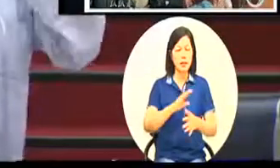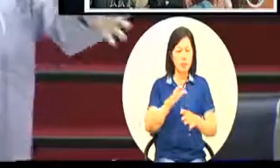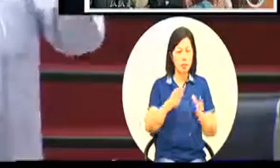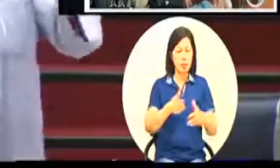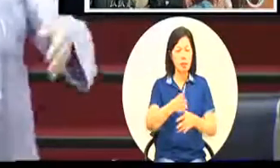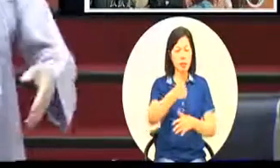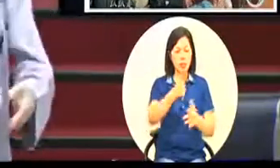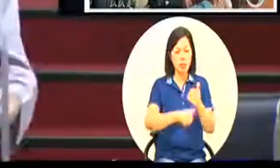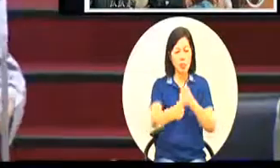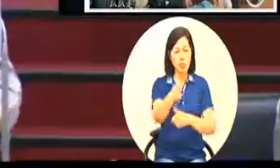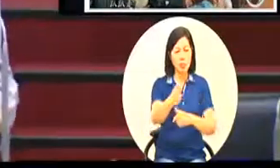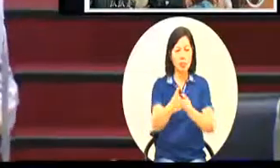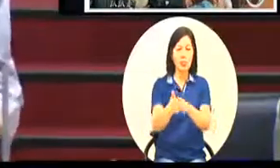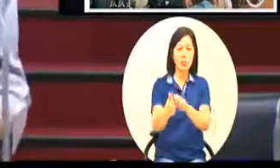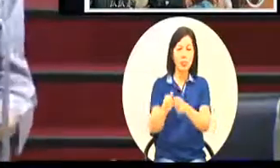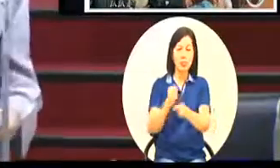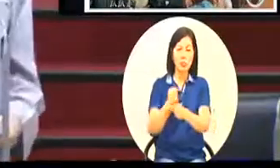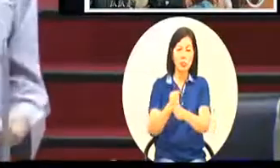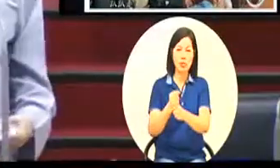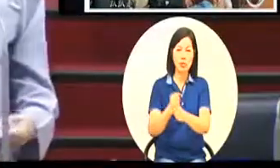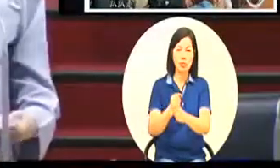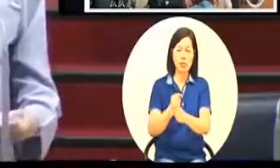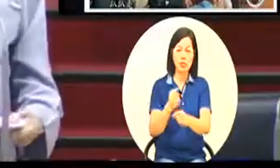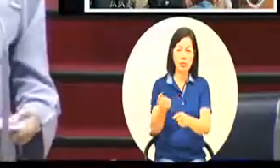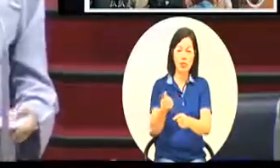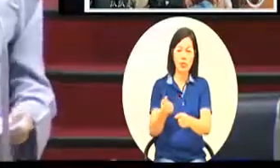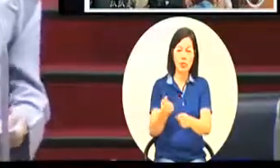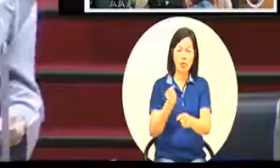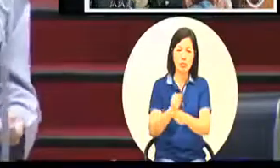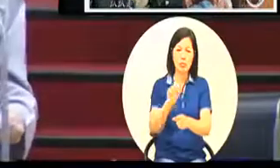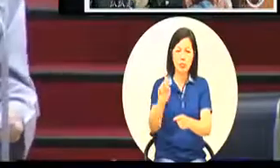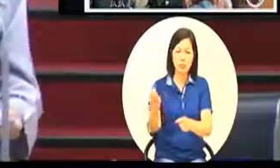请要叫伊做啥？有啥物通好做？